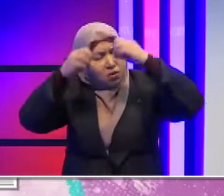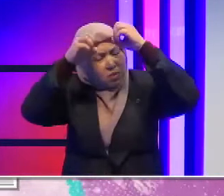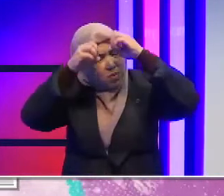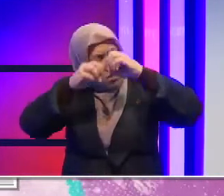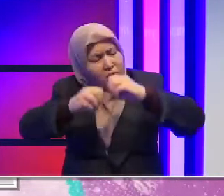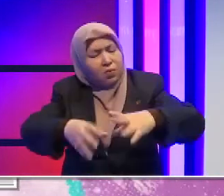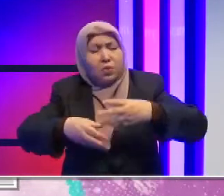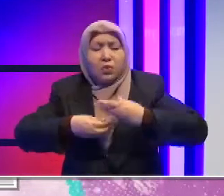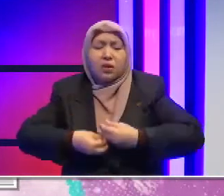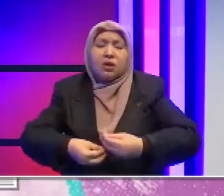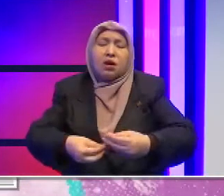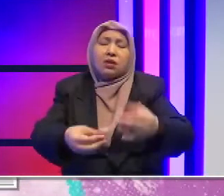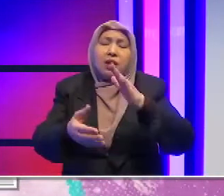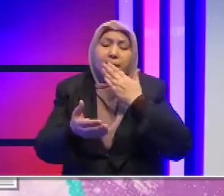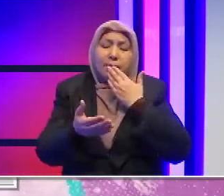ليرزقنهم